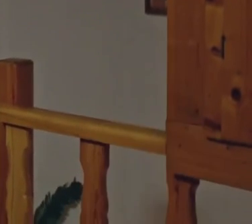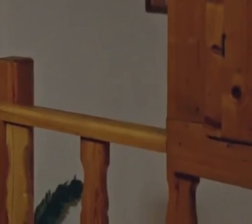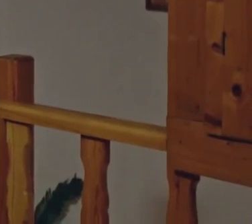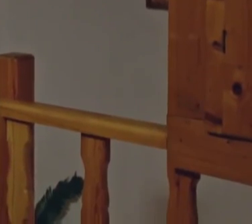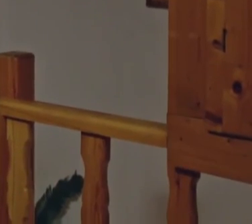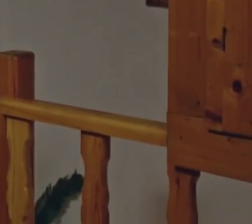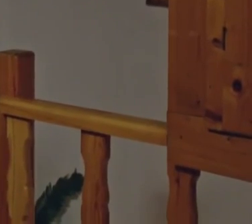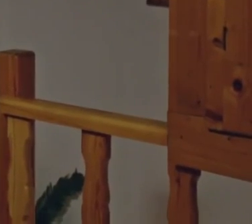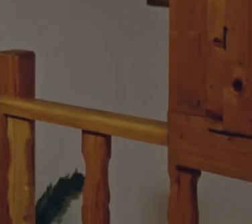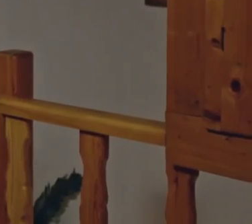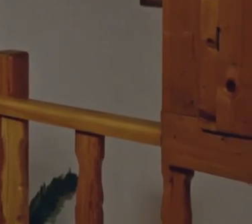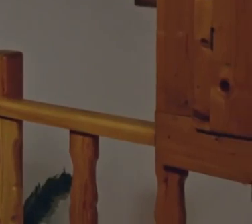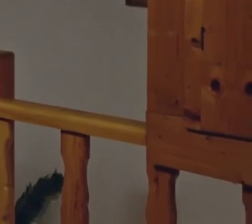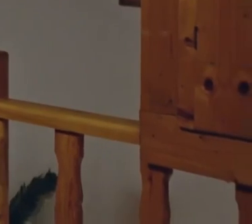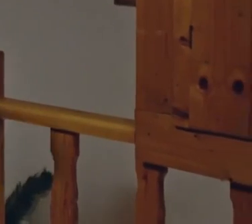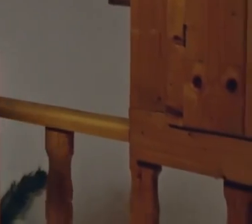cebine koydu.